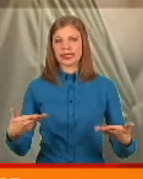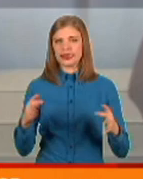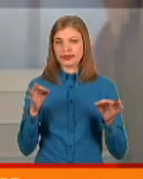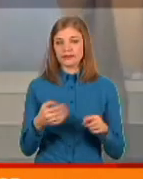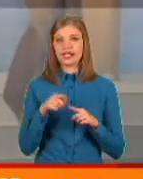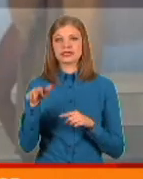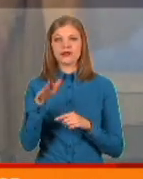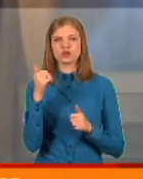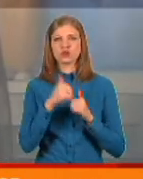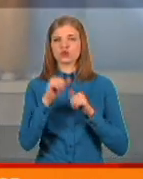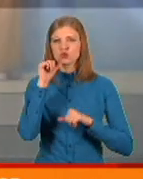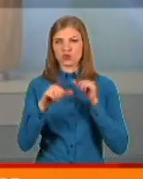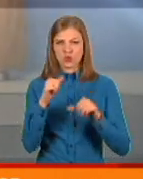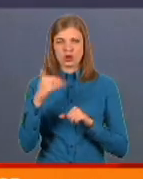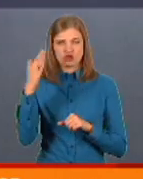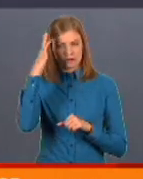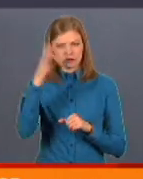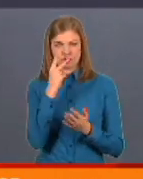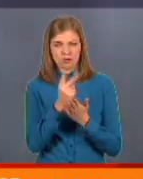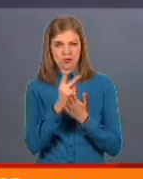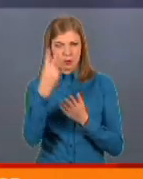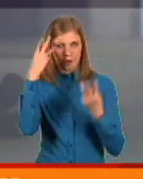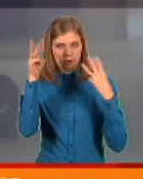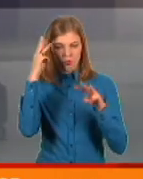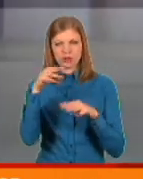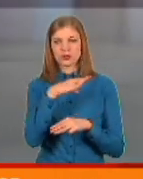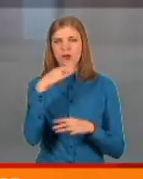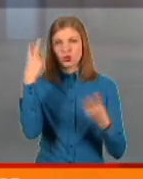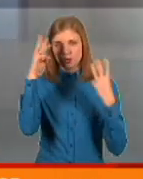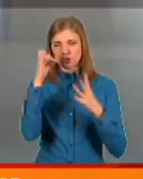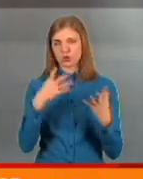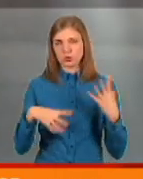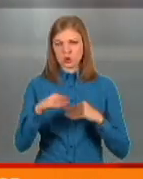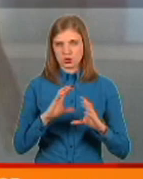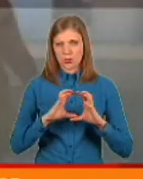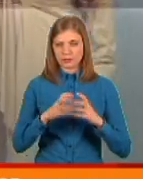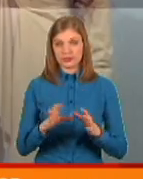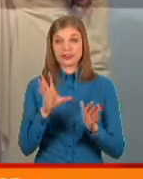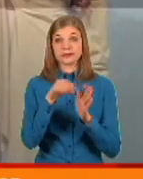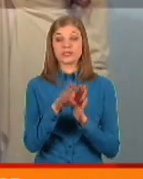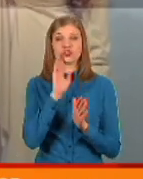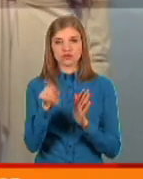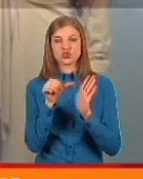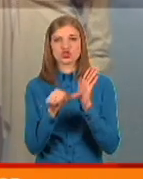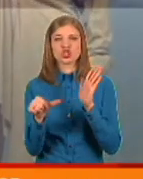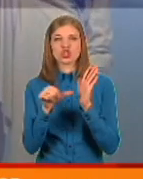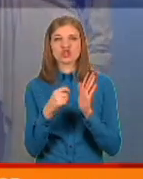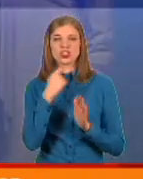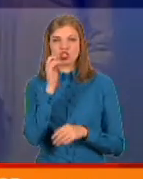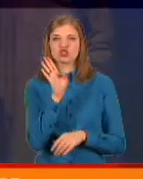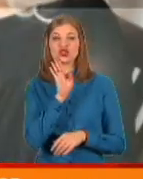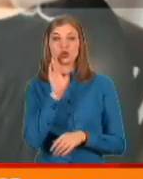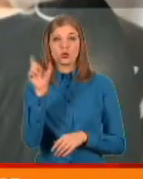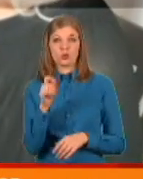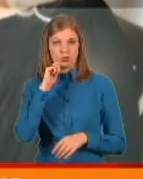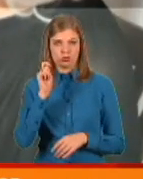відео щорічного франкфуртського показу мод. На подіумі з півсотні моделей з усього світу. Серед дівчат 66-річна